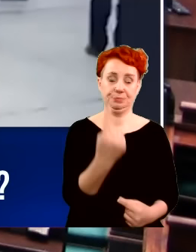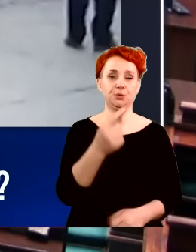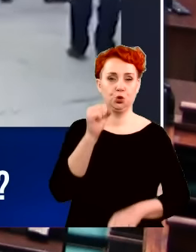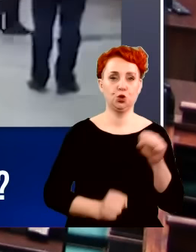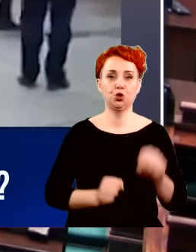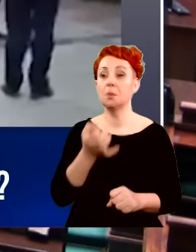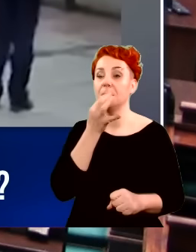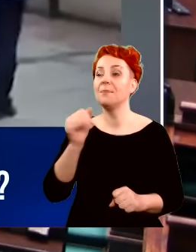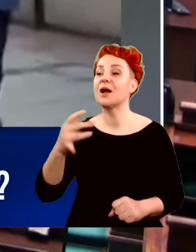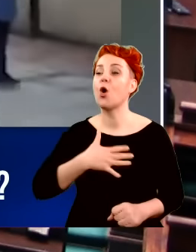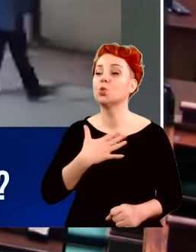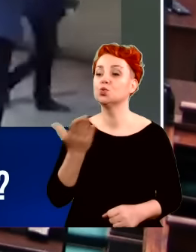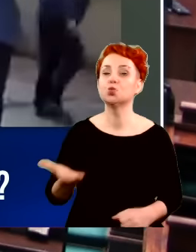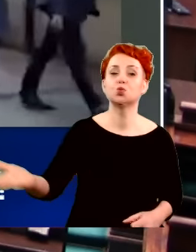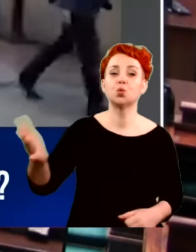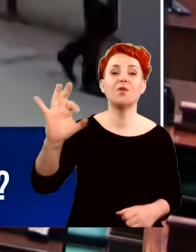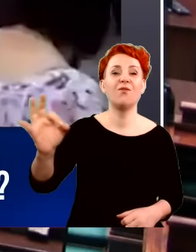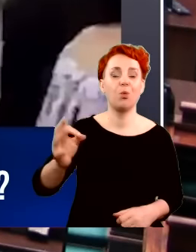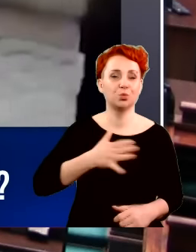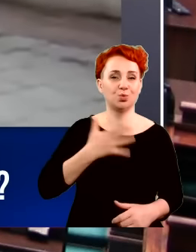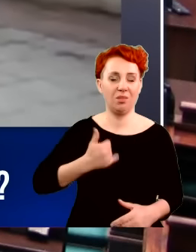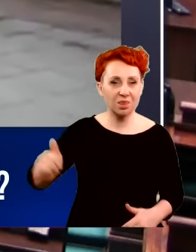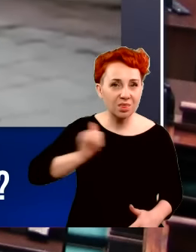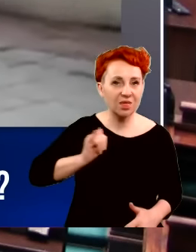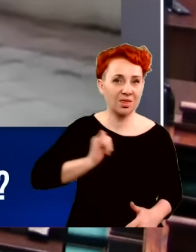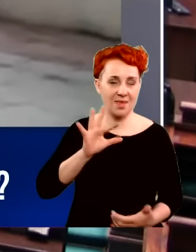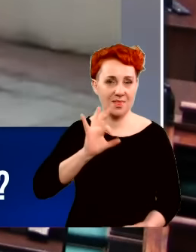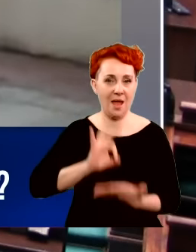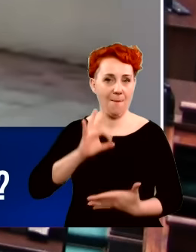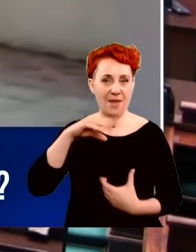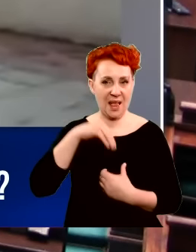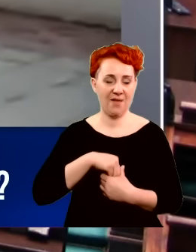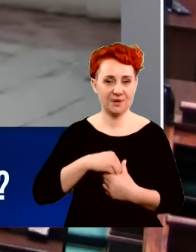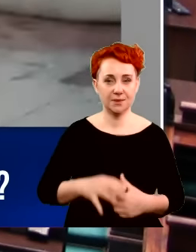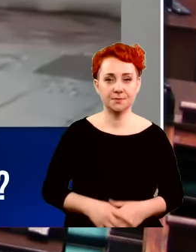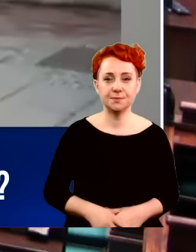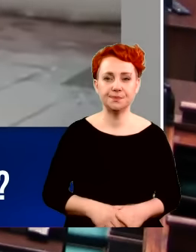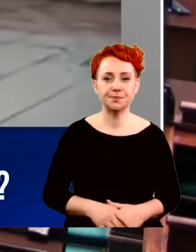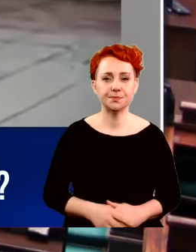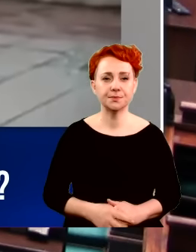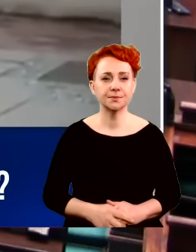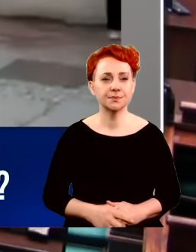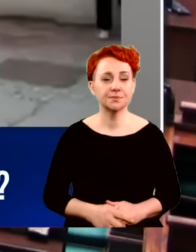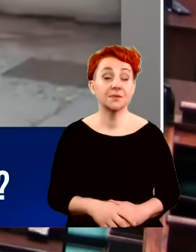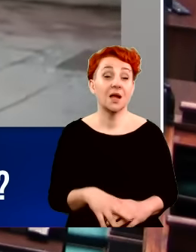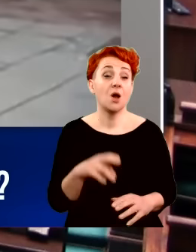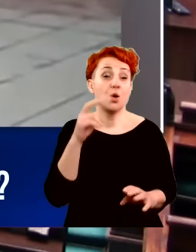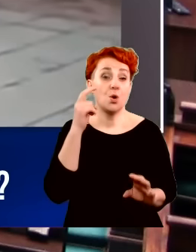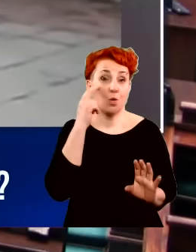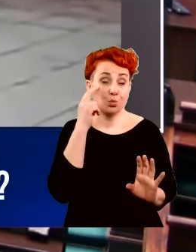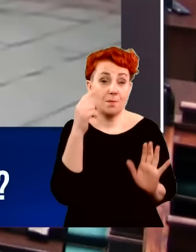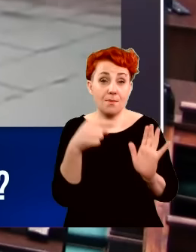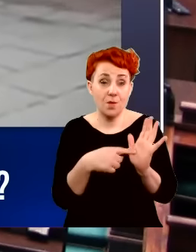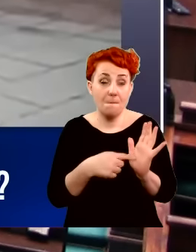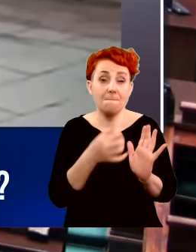sądem i o jego poczucie dyskomfortu o jego niepewność Ale ja rozumiem że to pytanie